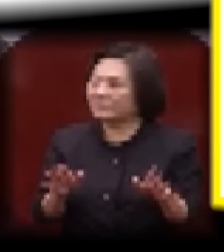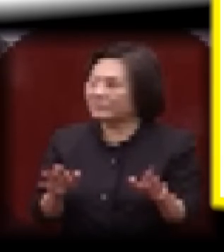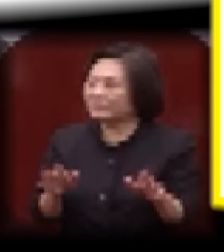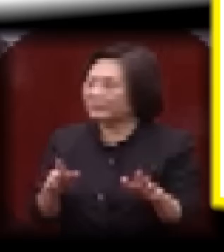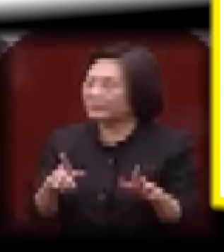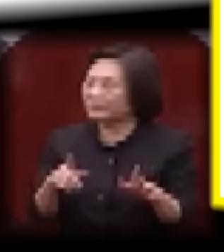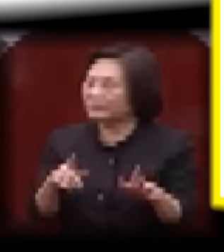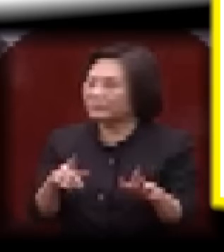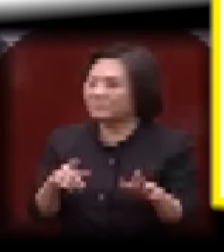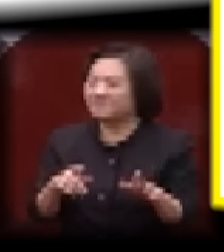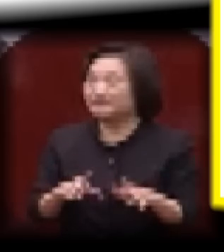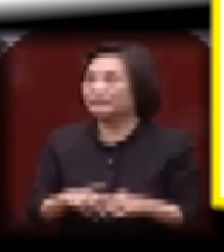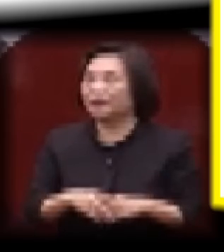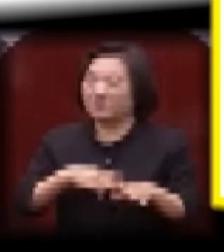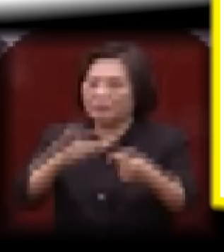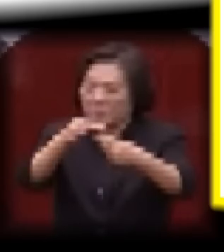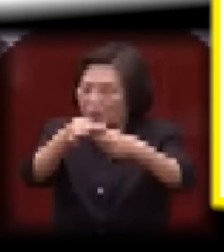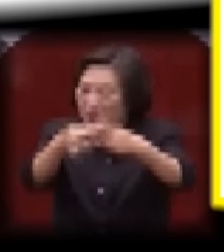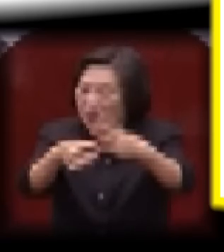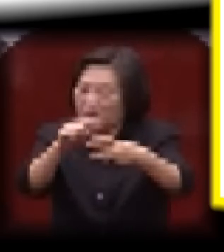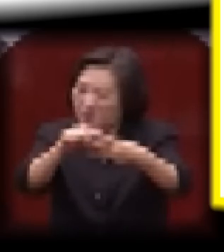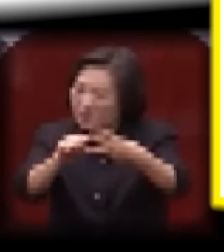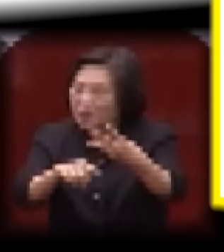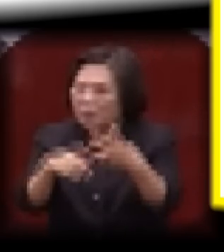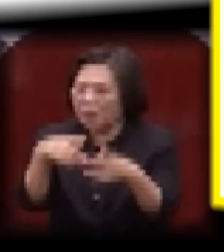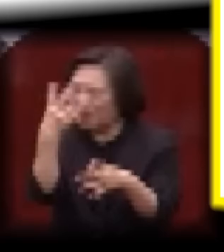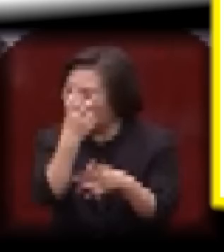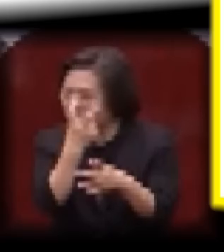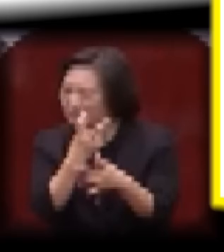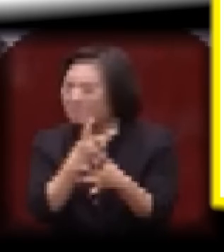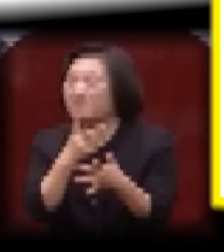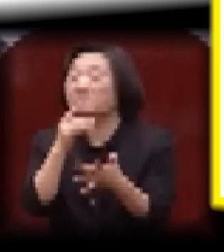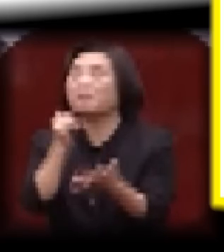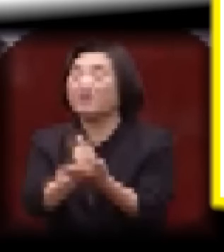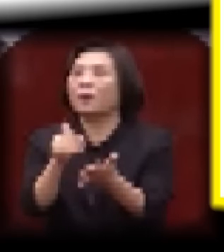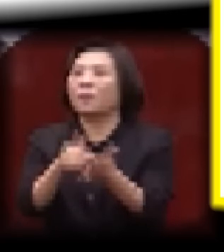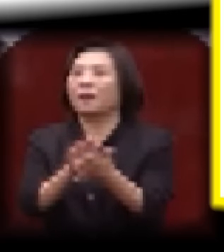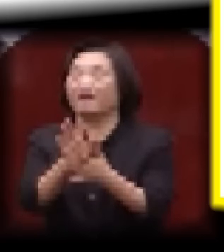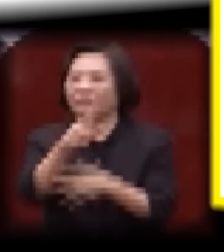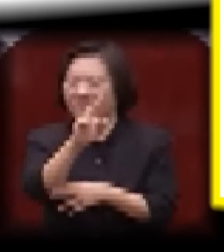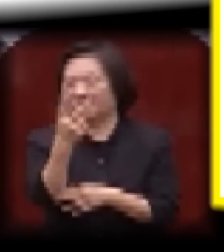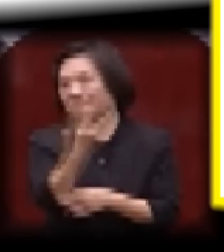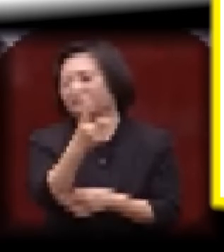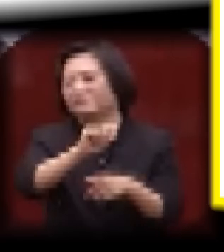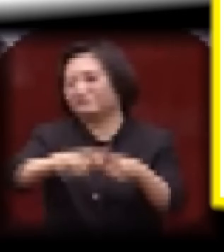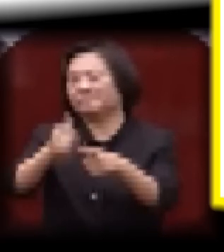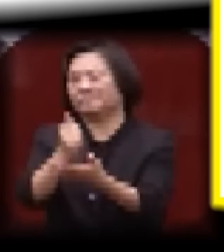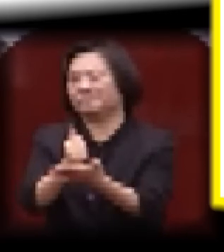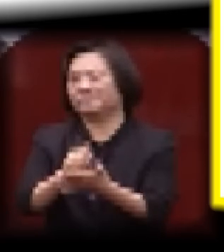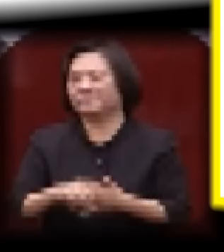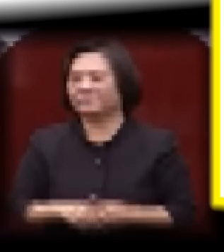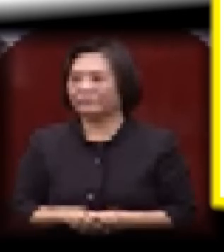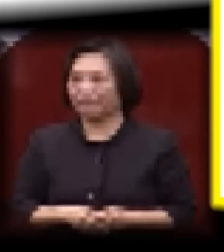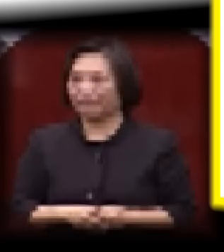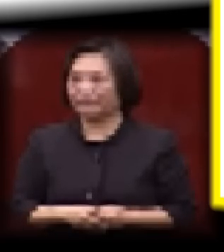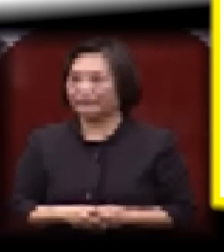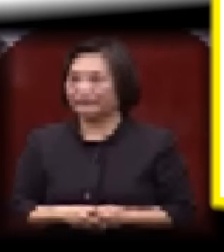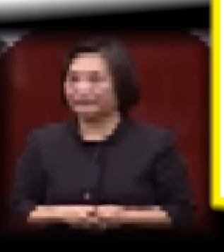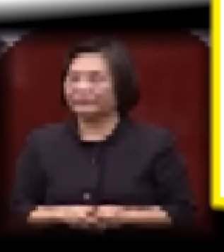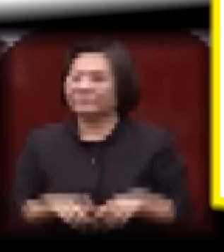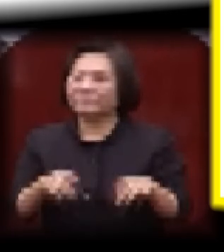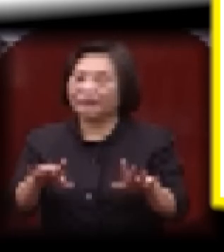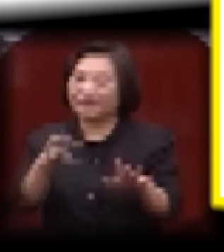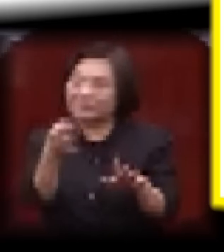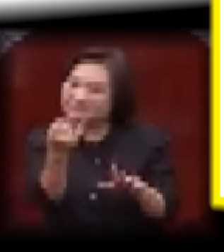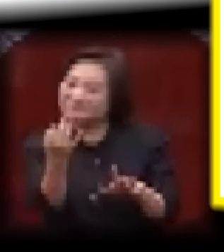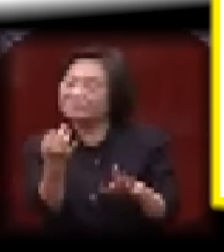个经过这个资格标、规格标跟价格标有两家公司入选，然后按照这个价格